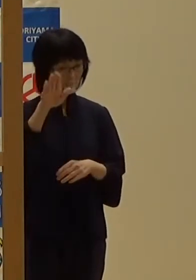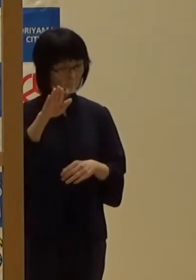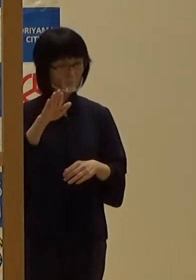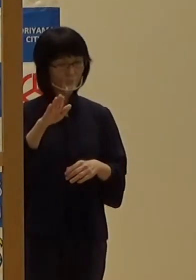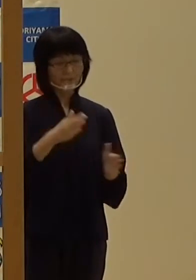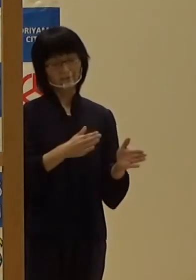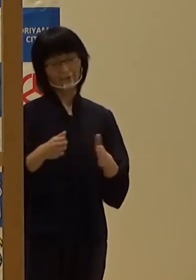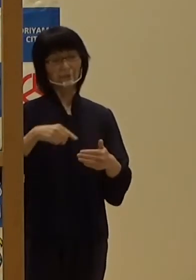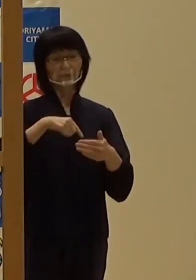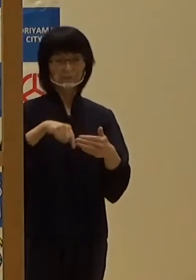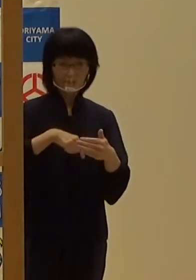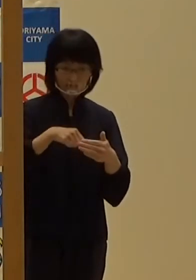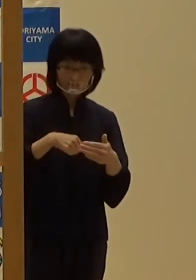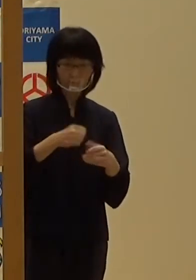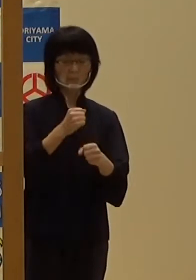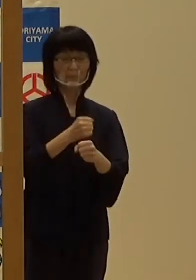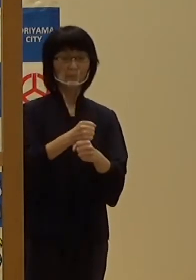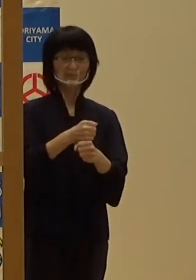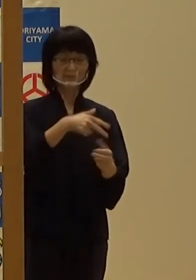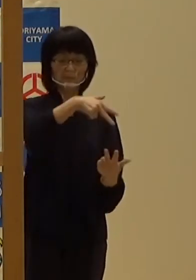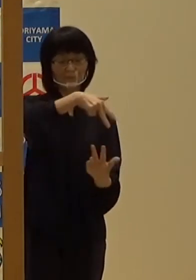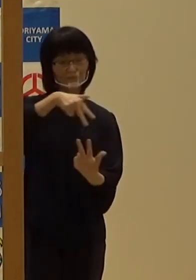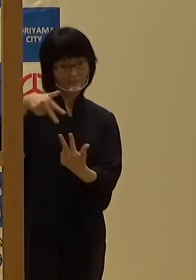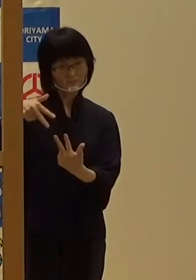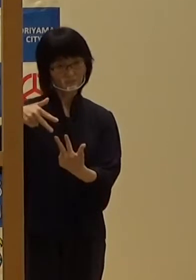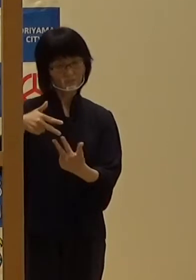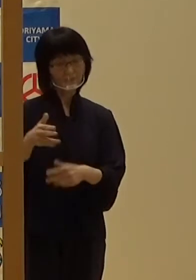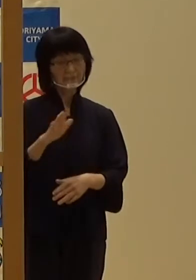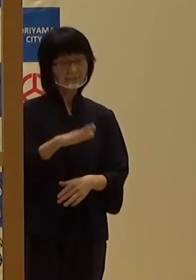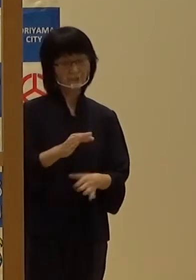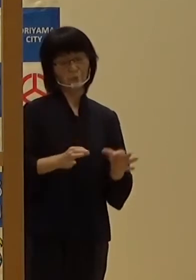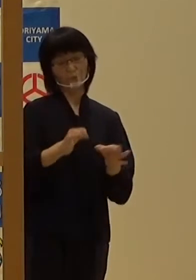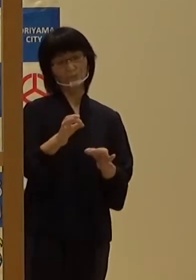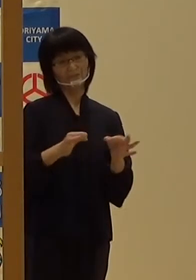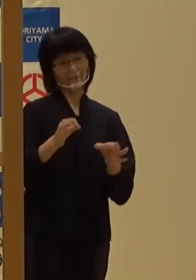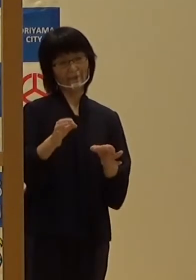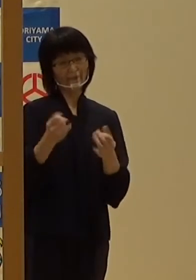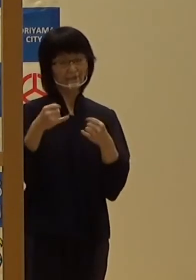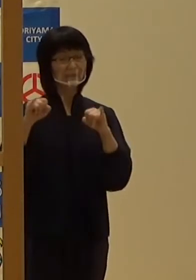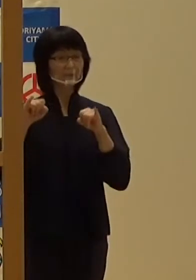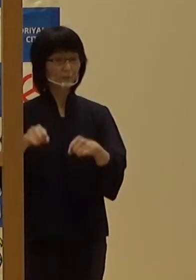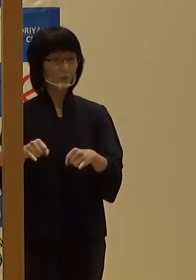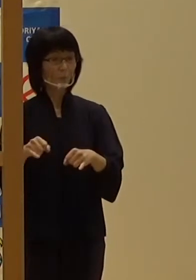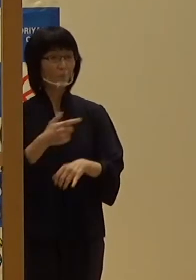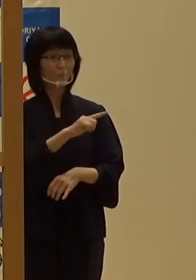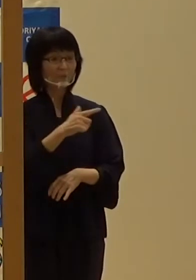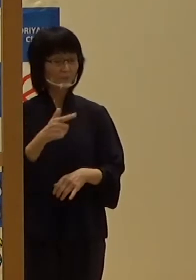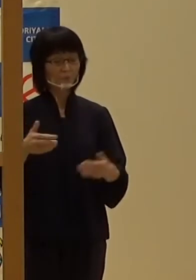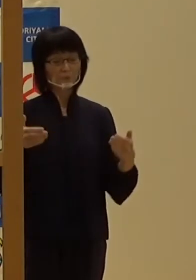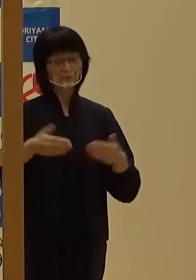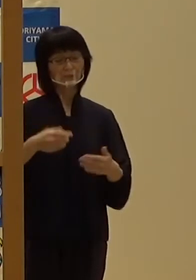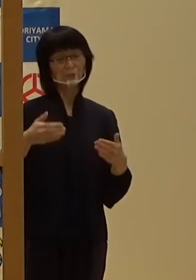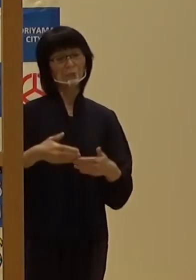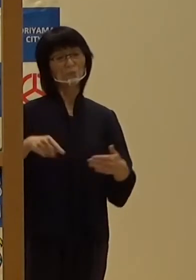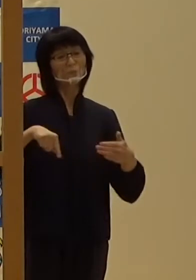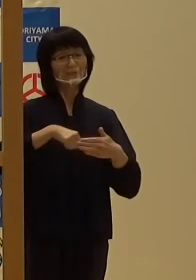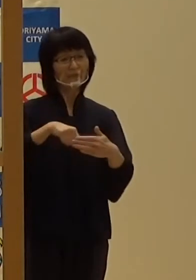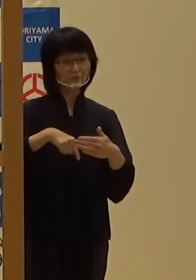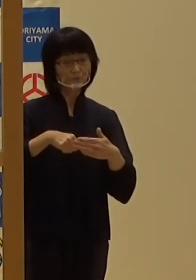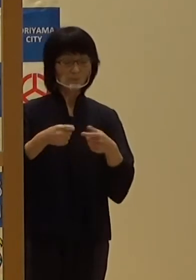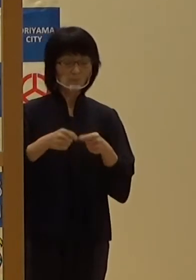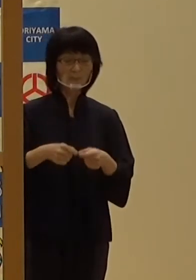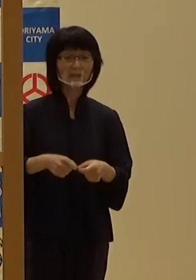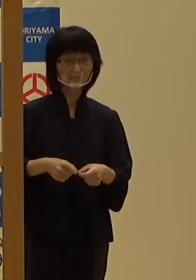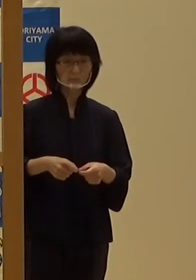容、施工スケジュール、設置店舗、実施イベントなどですね、事業内容の詳細